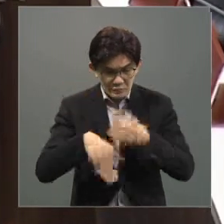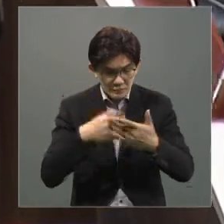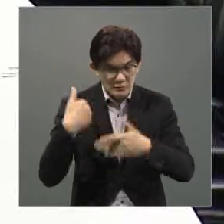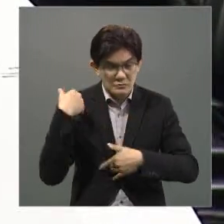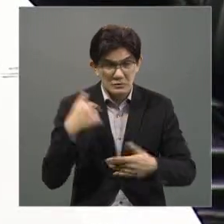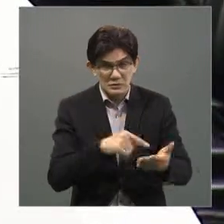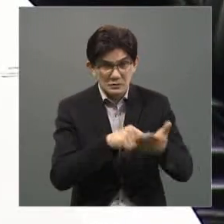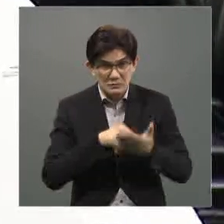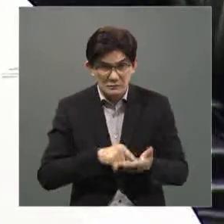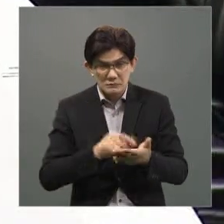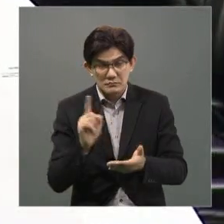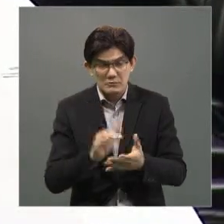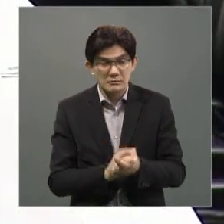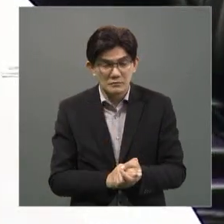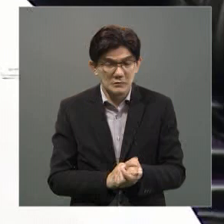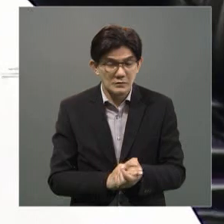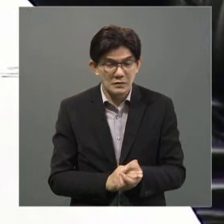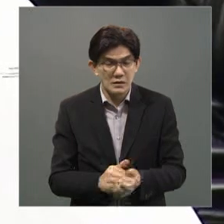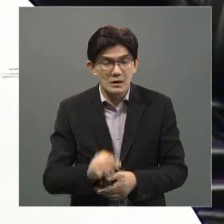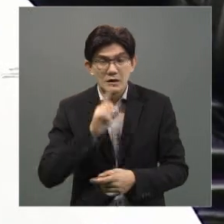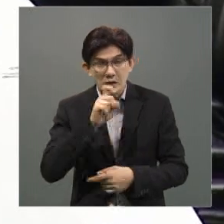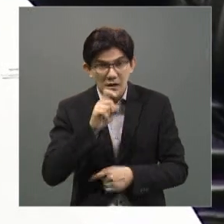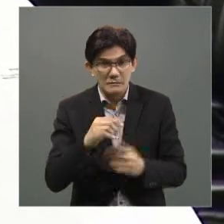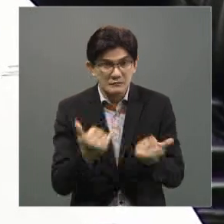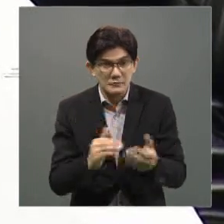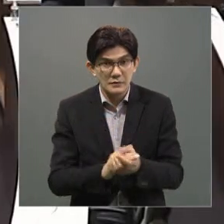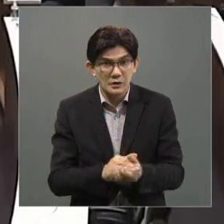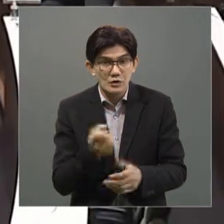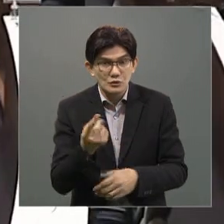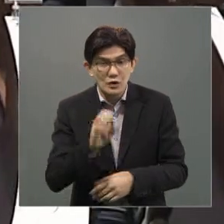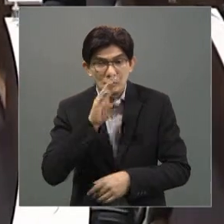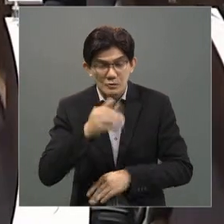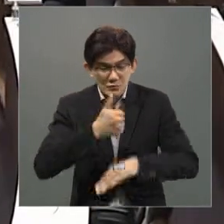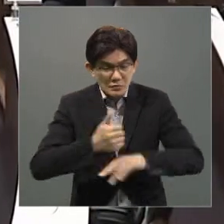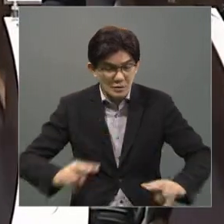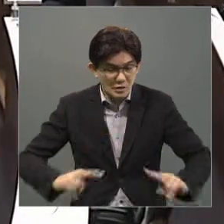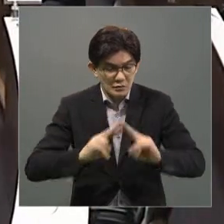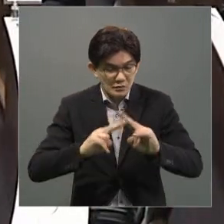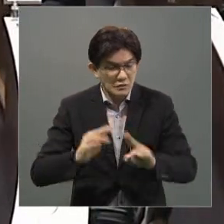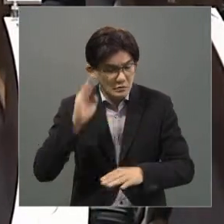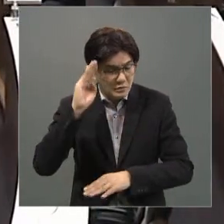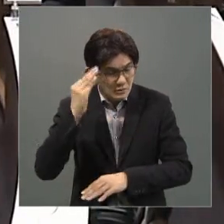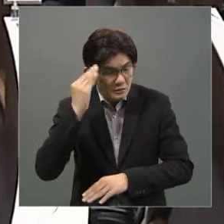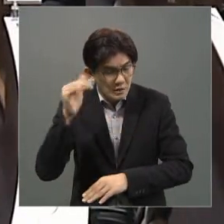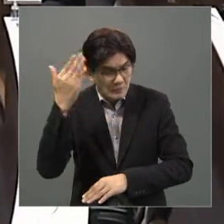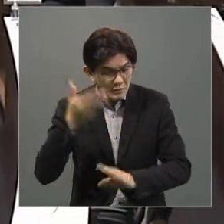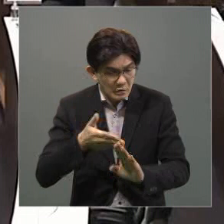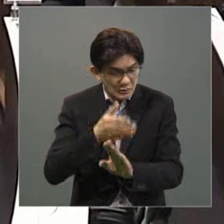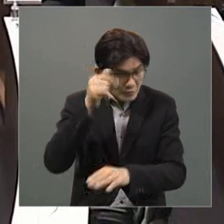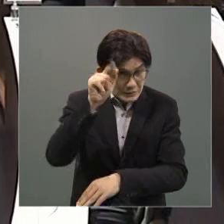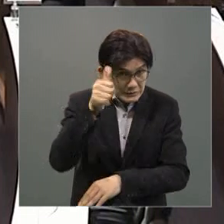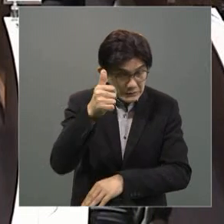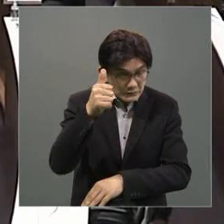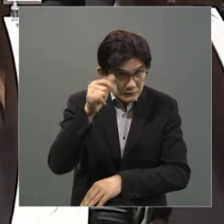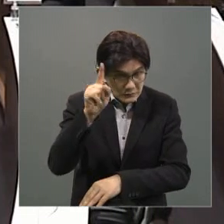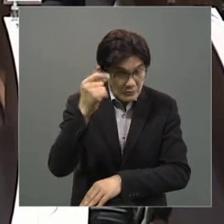อกลับไปนะคะว่าการถามกระทู้สดเนี่ยขอให้แจ้งรัฐมนตรีให้เขารู้ล่วงหน้าก่อน1วันได้ไหมล่ะเพราะว่าก็ควร